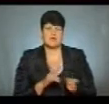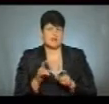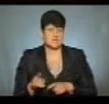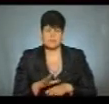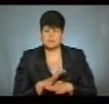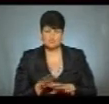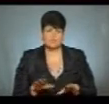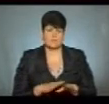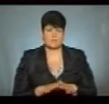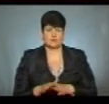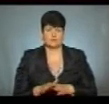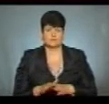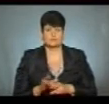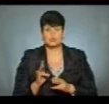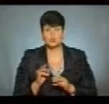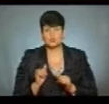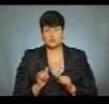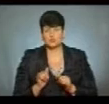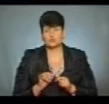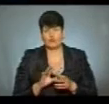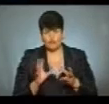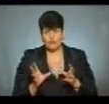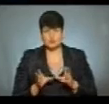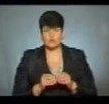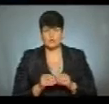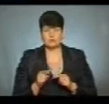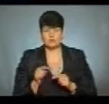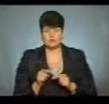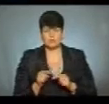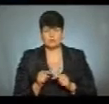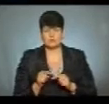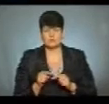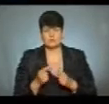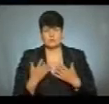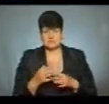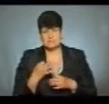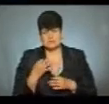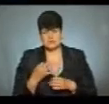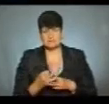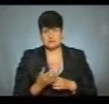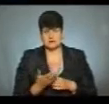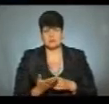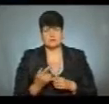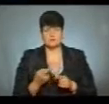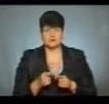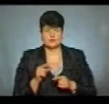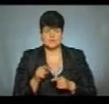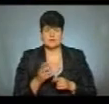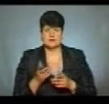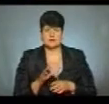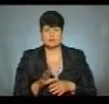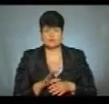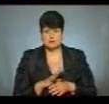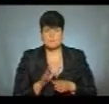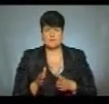були виконані? Ну, в основному тут ми обмежено розказали про тих, про ті, які були. Ну,